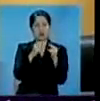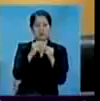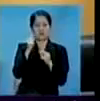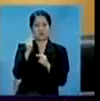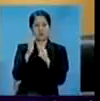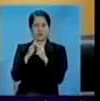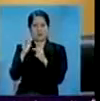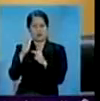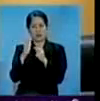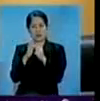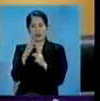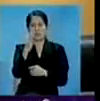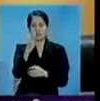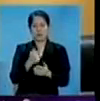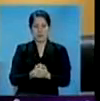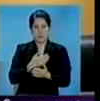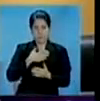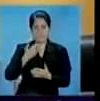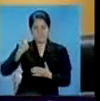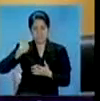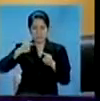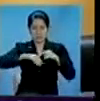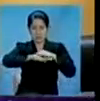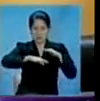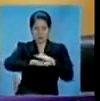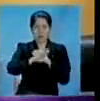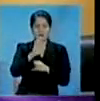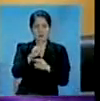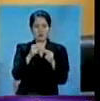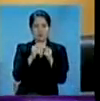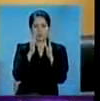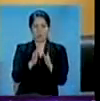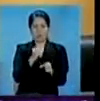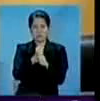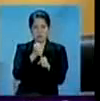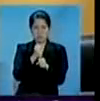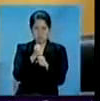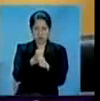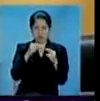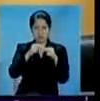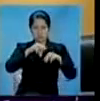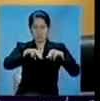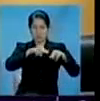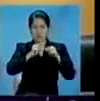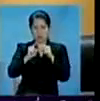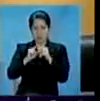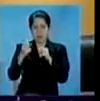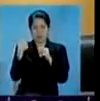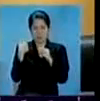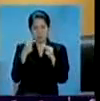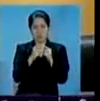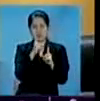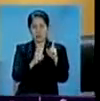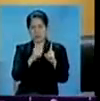ผมมีเอกสารของเจ้าที่ที่เป็นรายงานทุกศพครับได้รับการชนะ